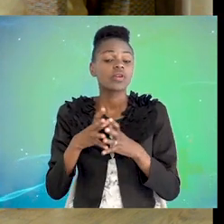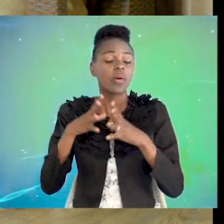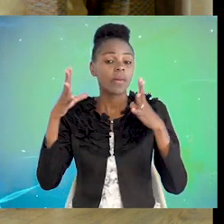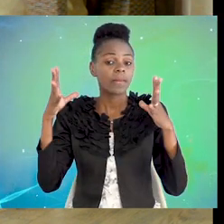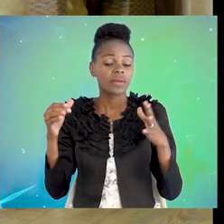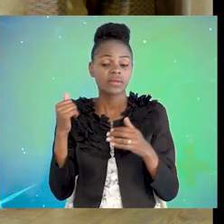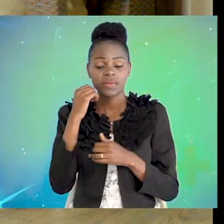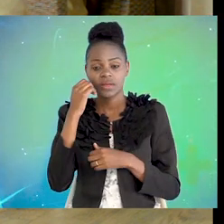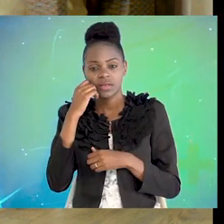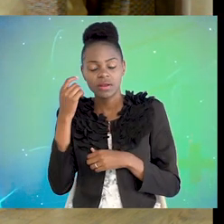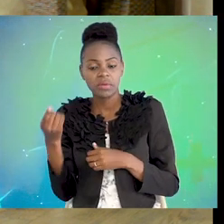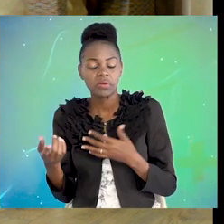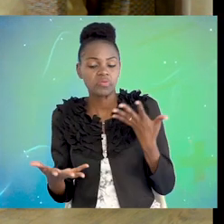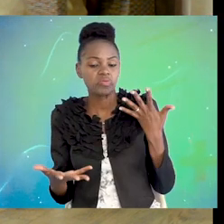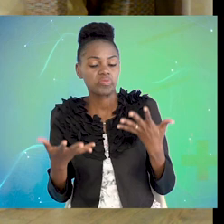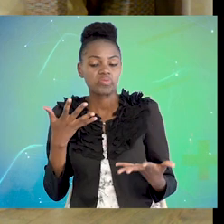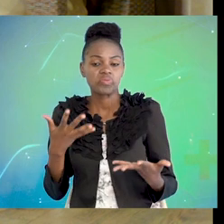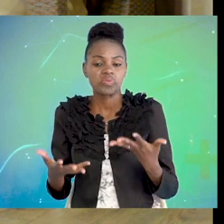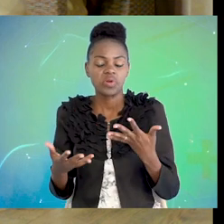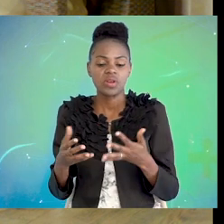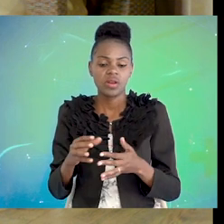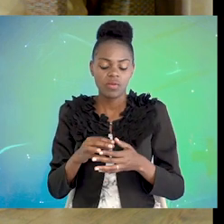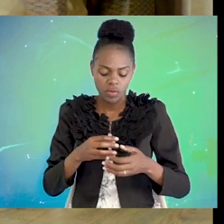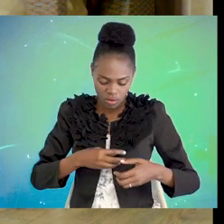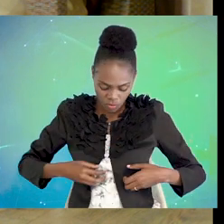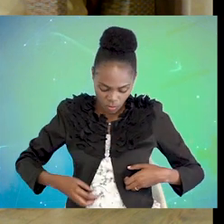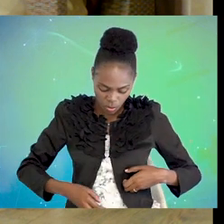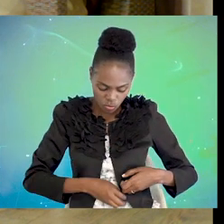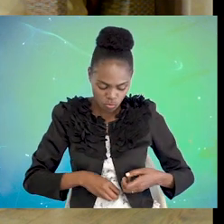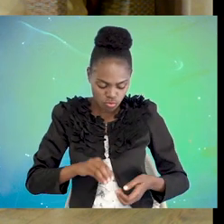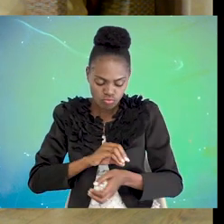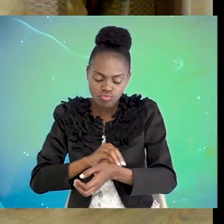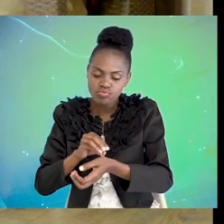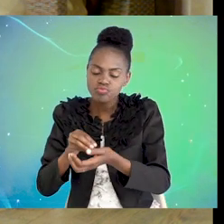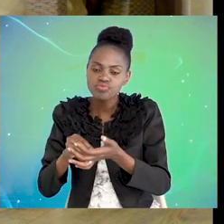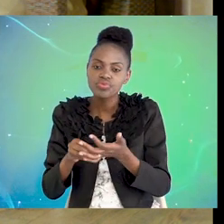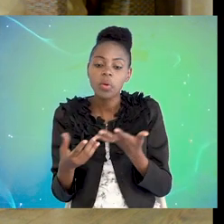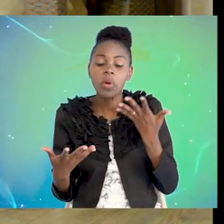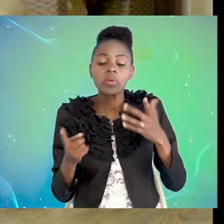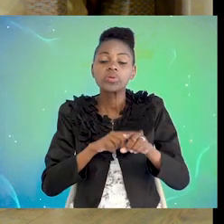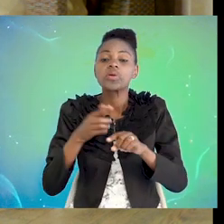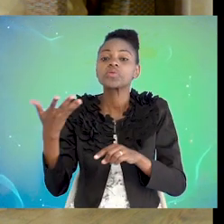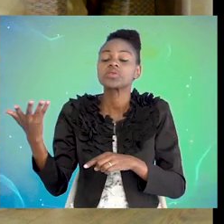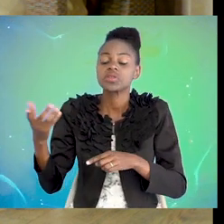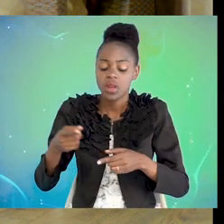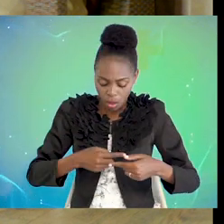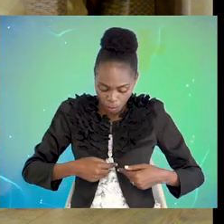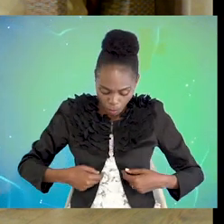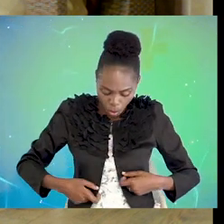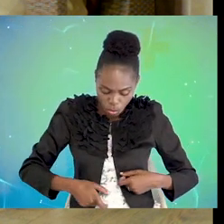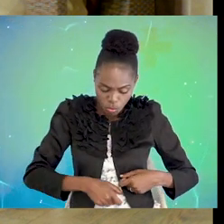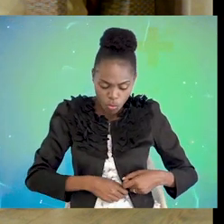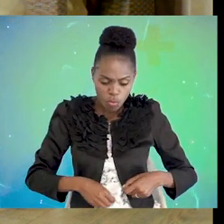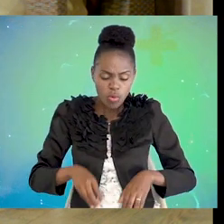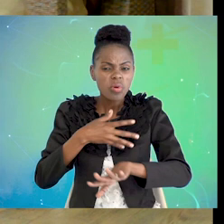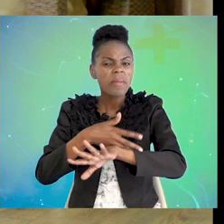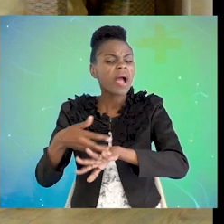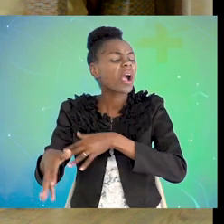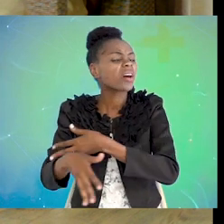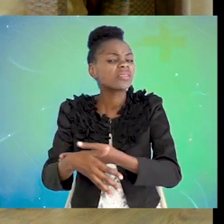za ntenda imene hii ndi monga kuboga kwa matumbo. Kumaso mtawi zina matumbo moja muma kawo kumu kuduruga